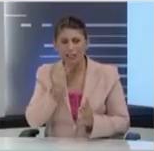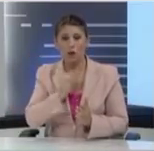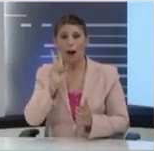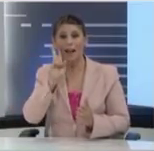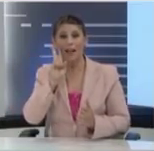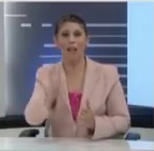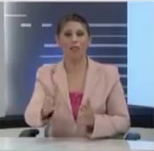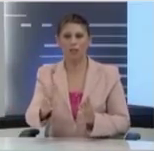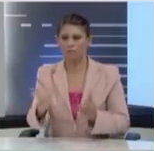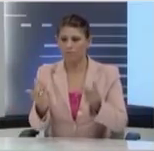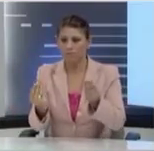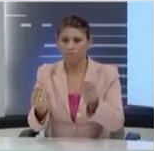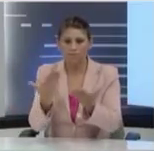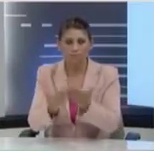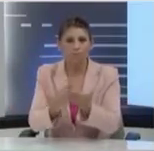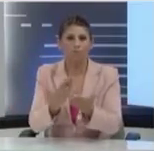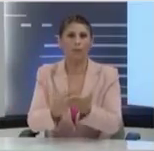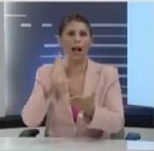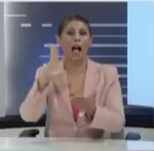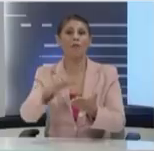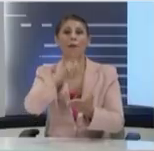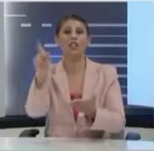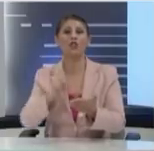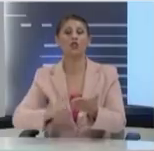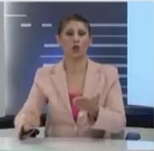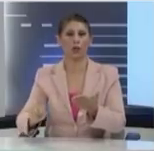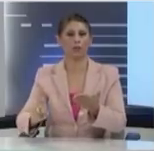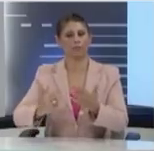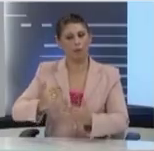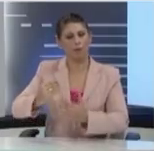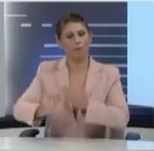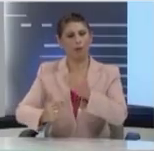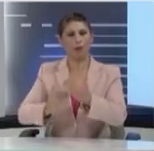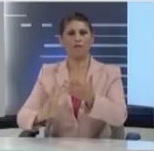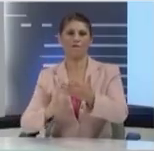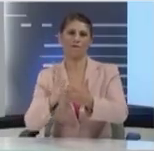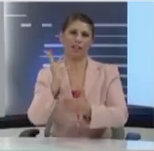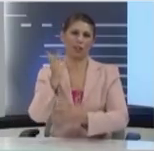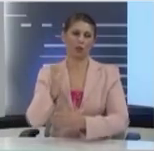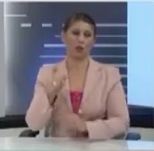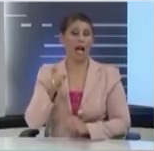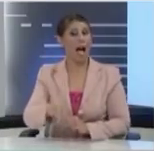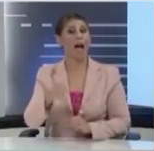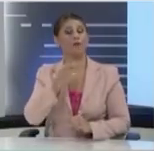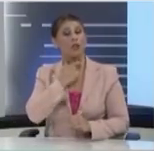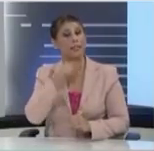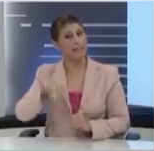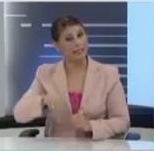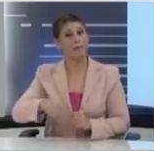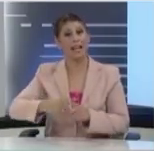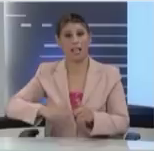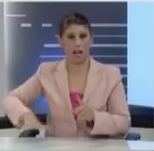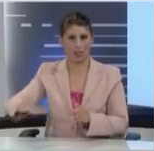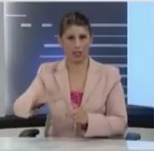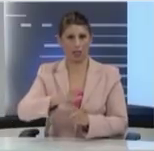δει απτά στην καθημερινότητά του σταδιακή βελτίωση. Αυτό είναι που χρειάζεται σήμερα η πατρίδα